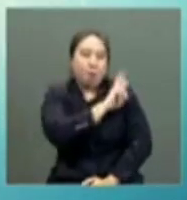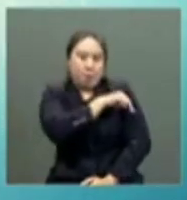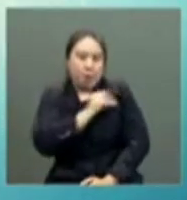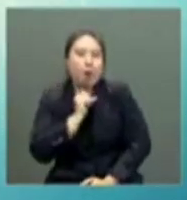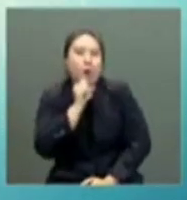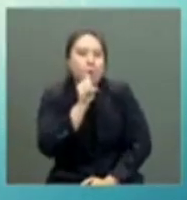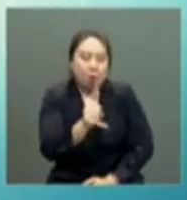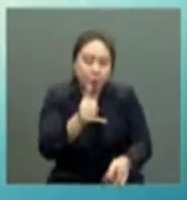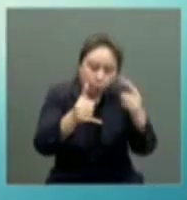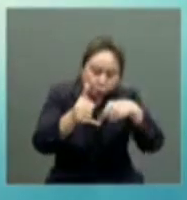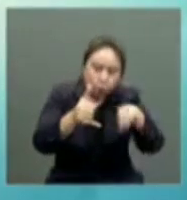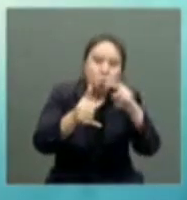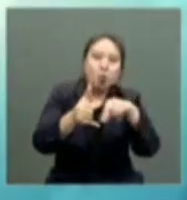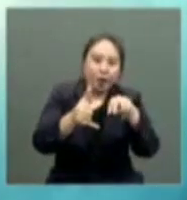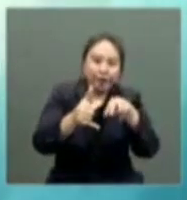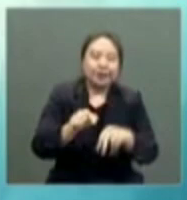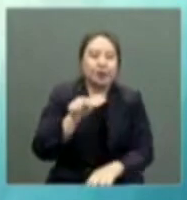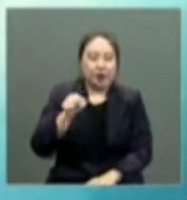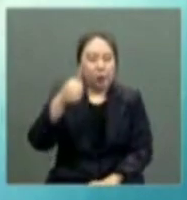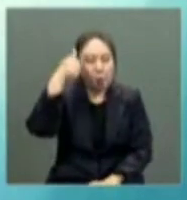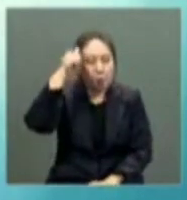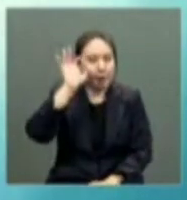อย่าปล่อยอากาศออกมาอาการตรงนี้นะครับก็จะทำให้เกิดการเข้ามาสู่รับการรักษาเพราะฉะนั้นตรงนี้นะครับ9